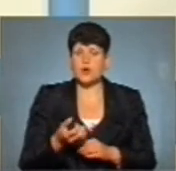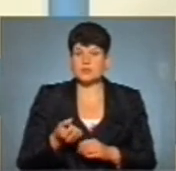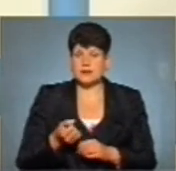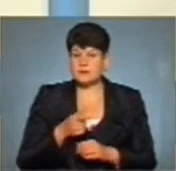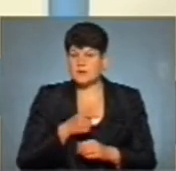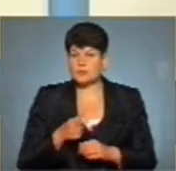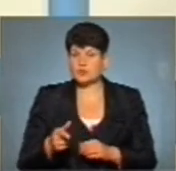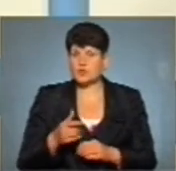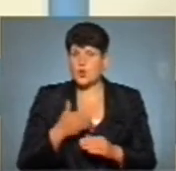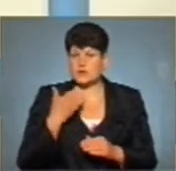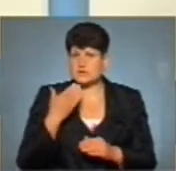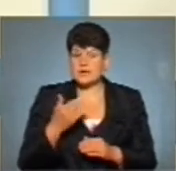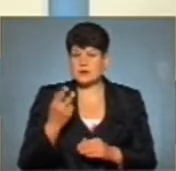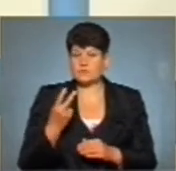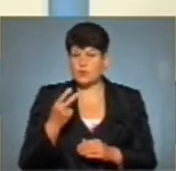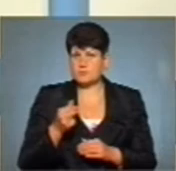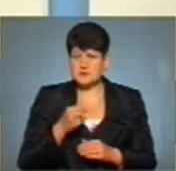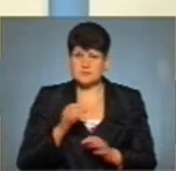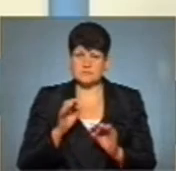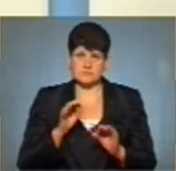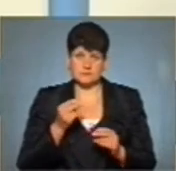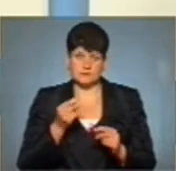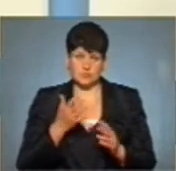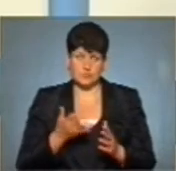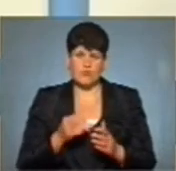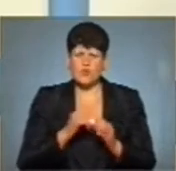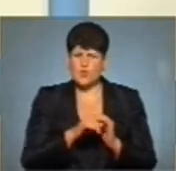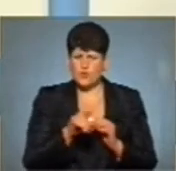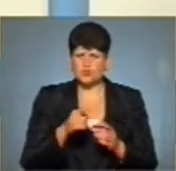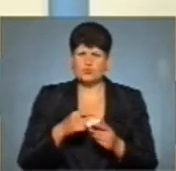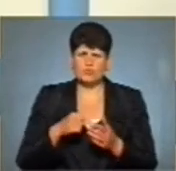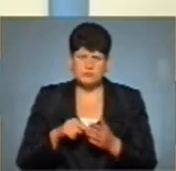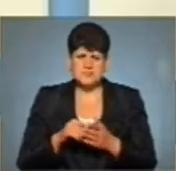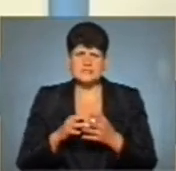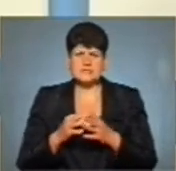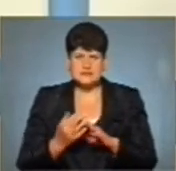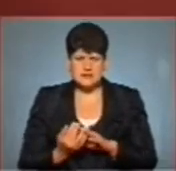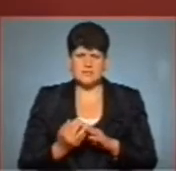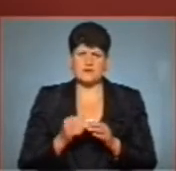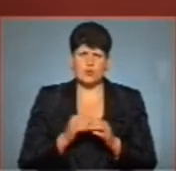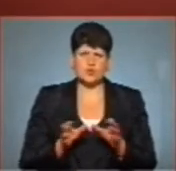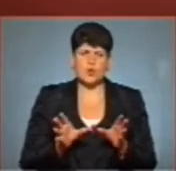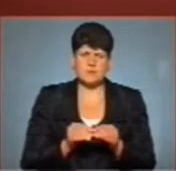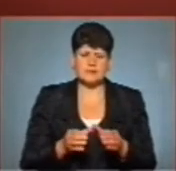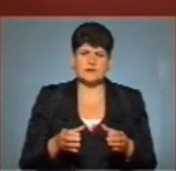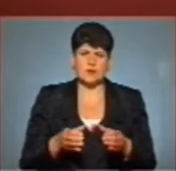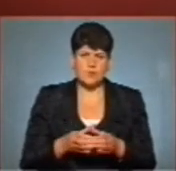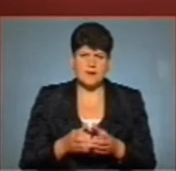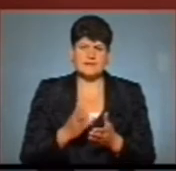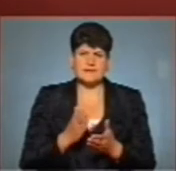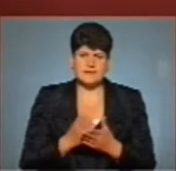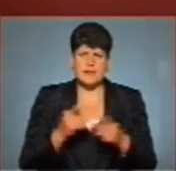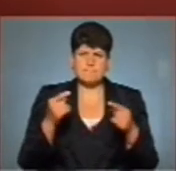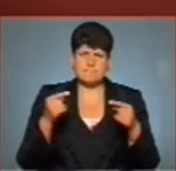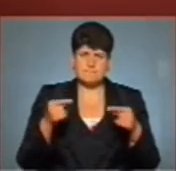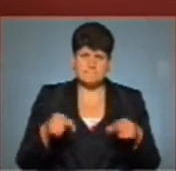протягом останніх 2 місяців достатньо надходжень в бюджет. Практично в кожному місті, селі і селищі, в кожній об'єднаній громаді йде